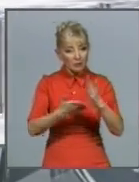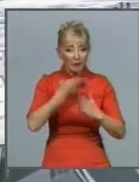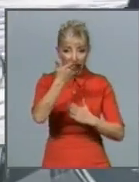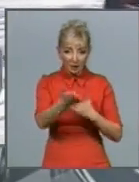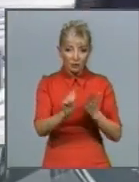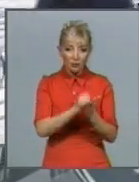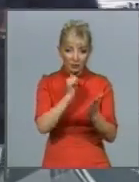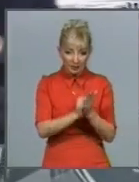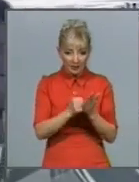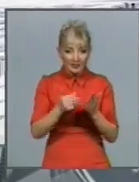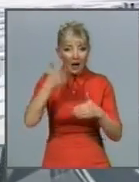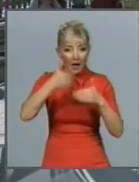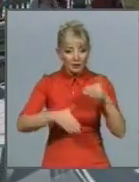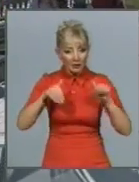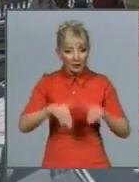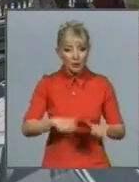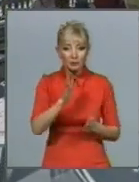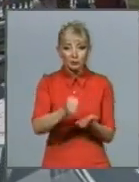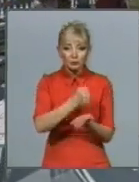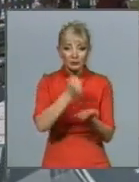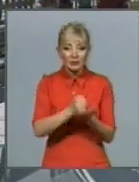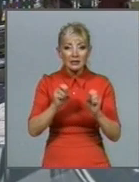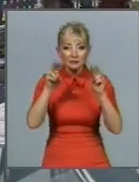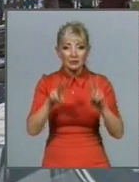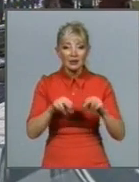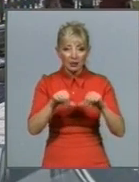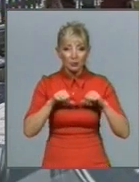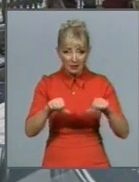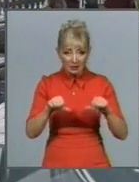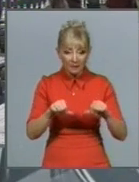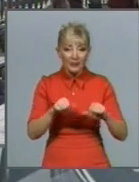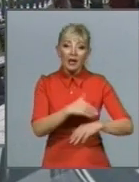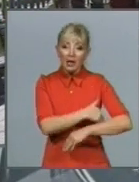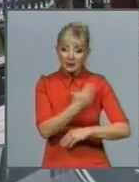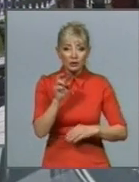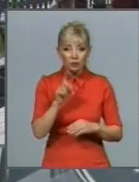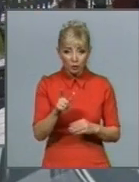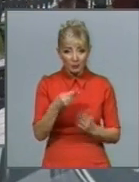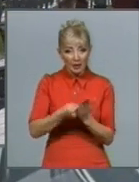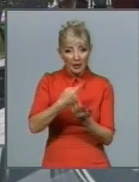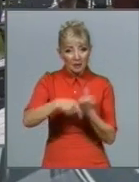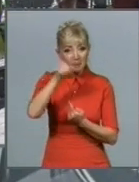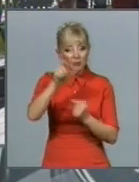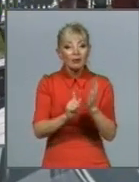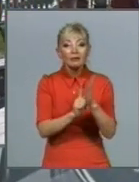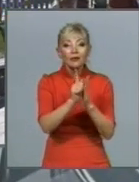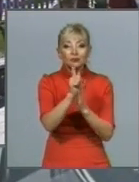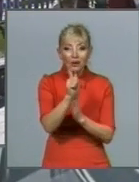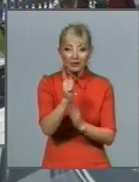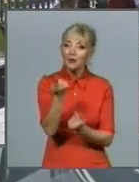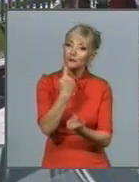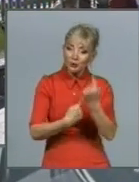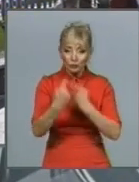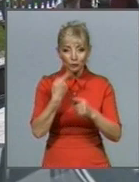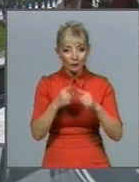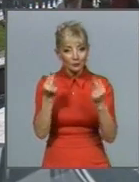документів. Остаточне рішення ухвалюватиме спеціальна комісія. Урядовці хочуть, щоб підприємець-початківець повернув цю фінансову